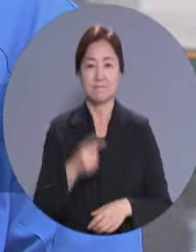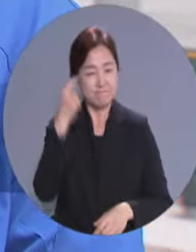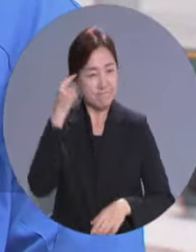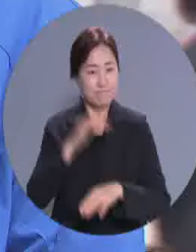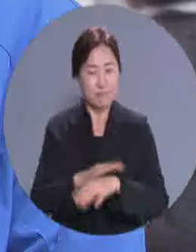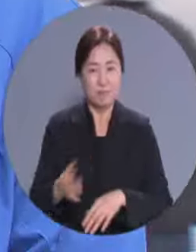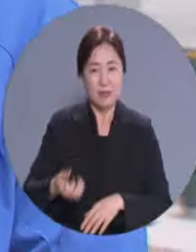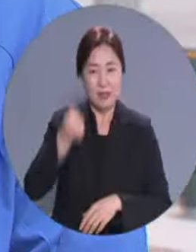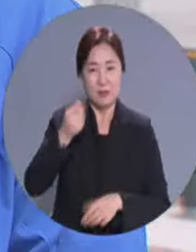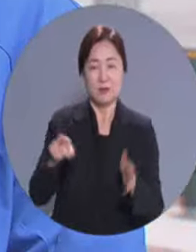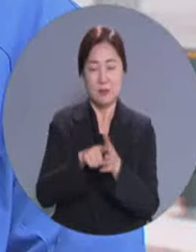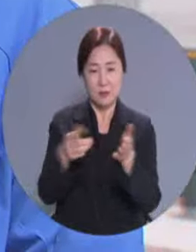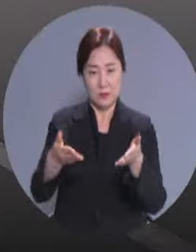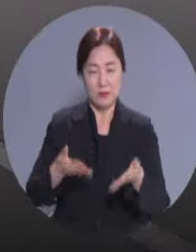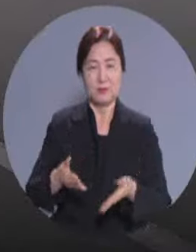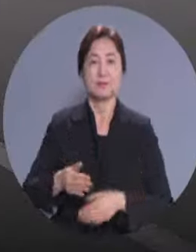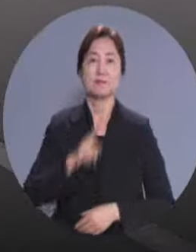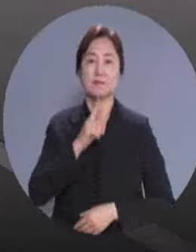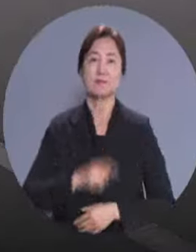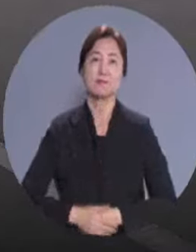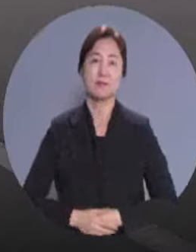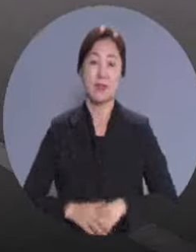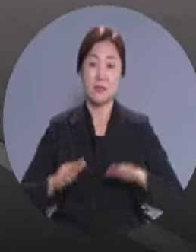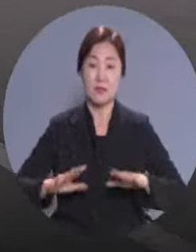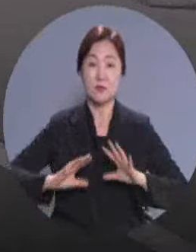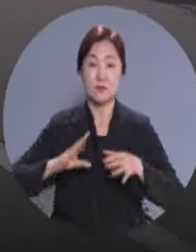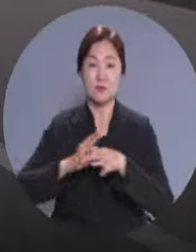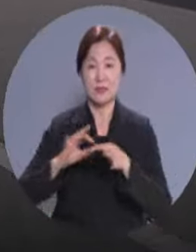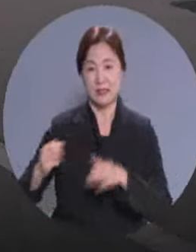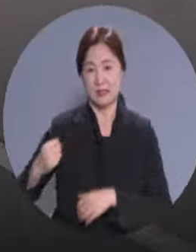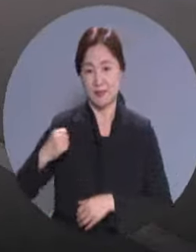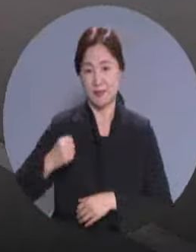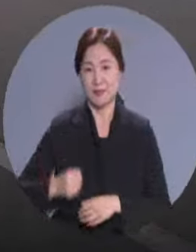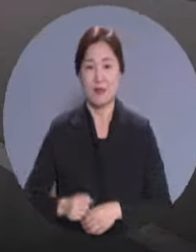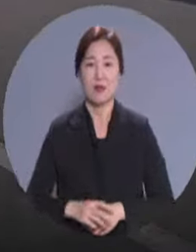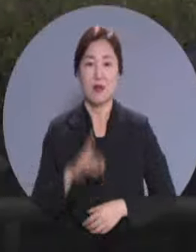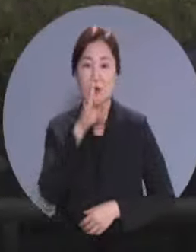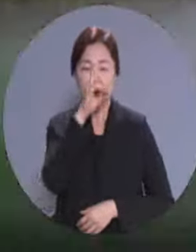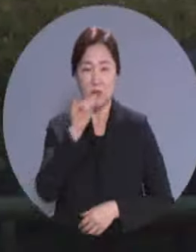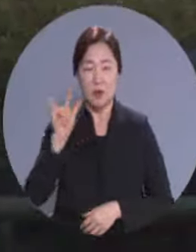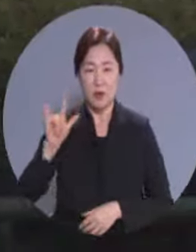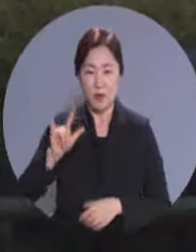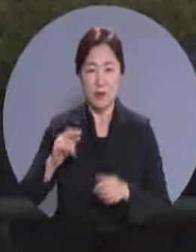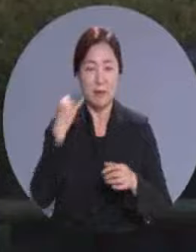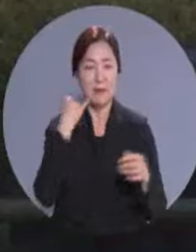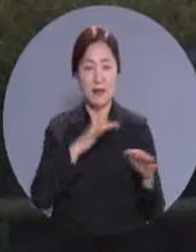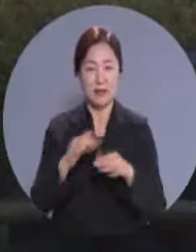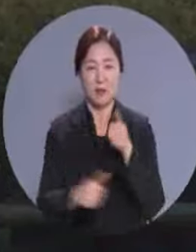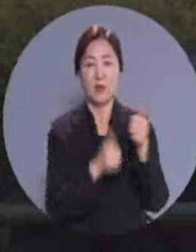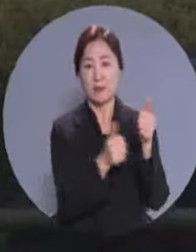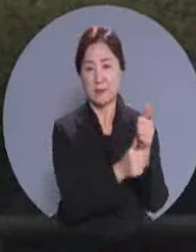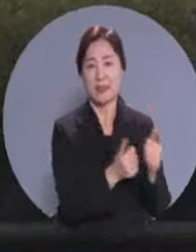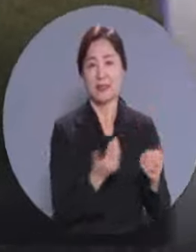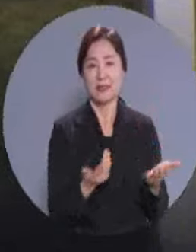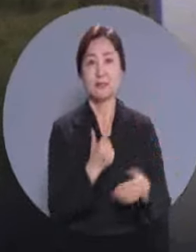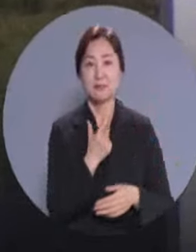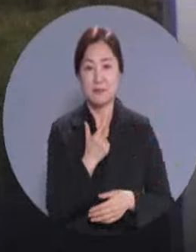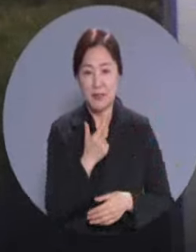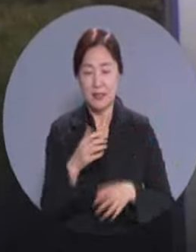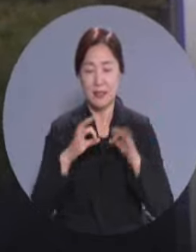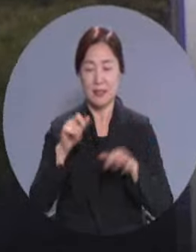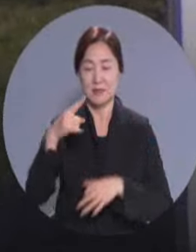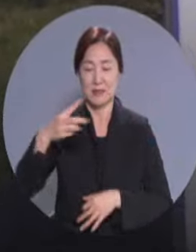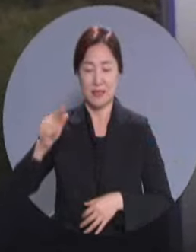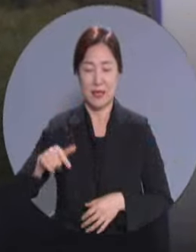진정성을 좀 믿어주셨다. 국민의힘에서는 중앙위원회 해양수산분과 부위원장을 맡고 있는 김희택